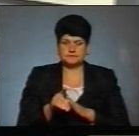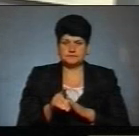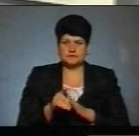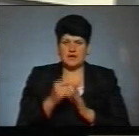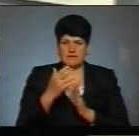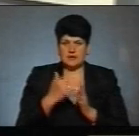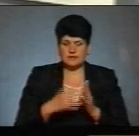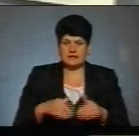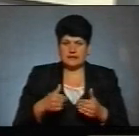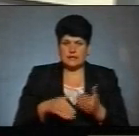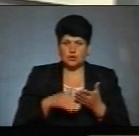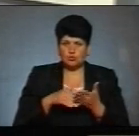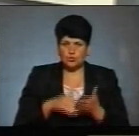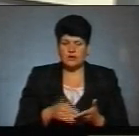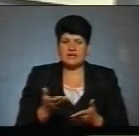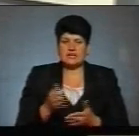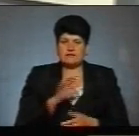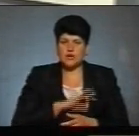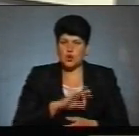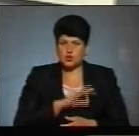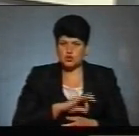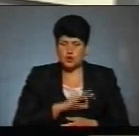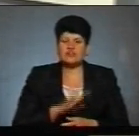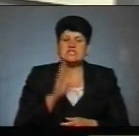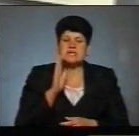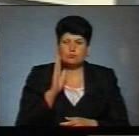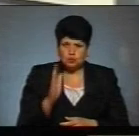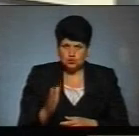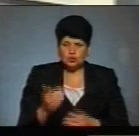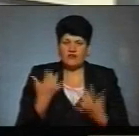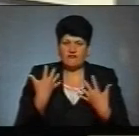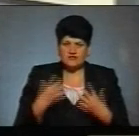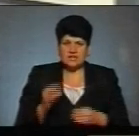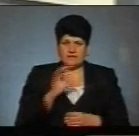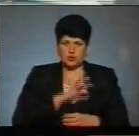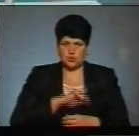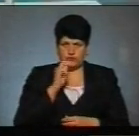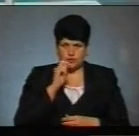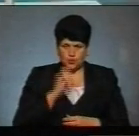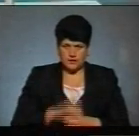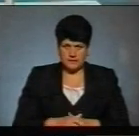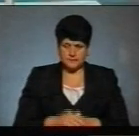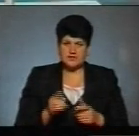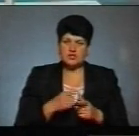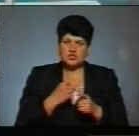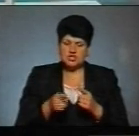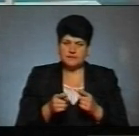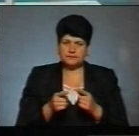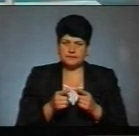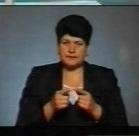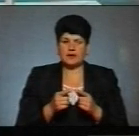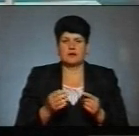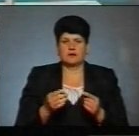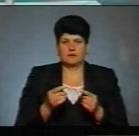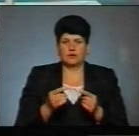алгоритмі надання допомоги, які використовуються, будуть і використовуються вже в Україні. Чи збігається десь